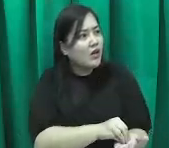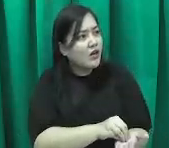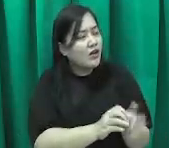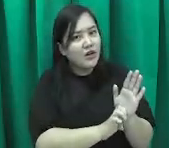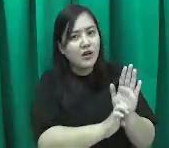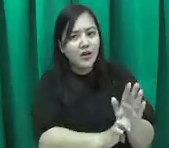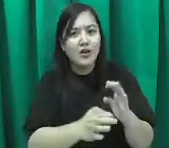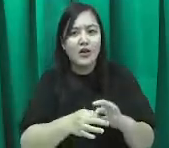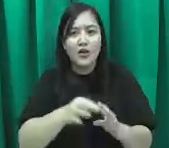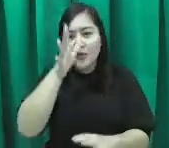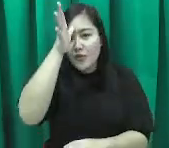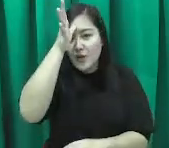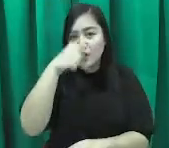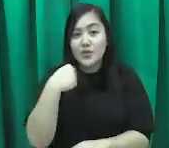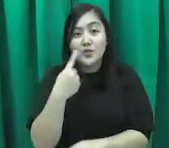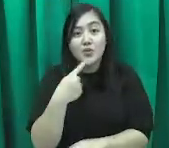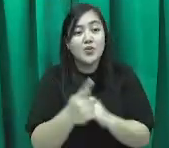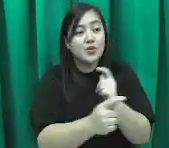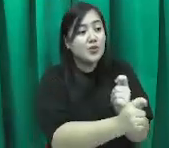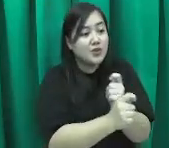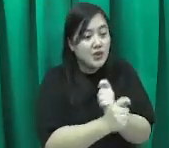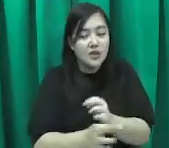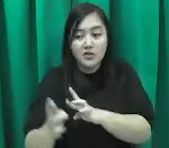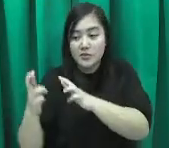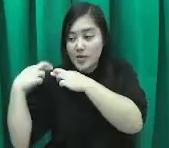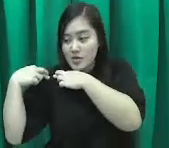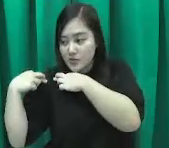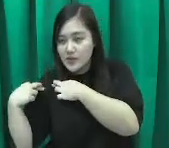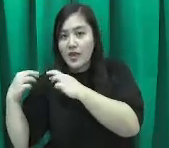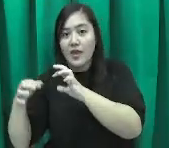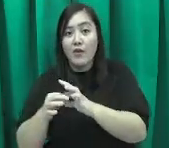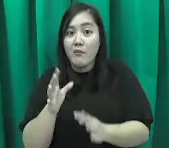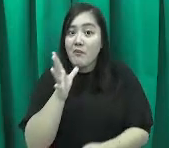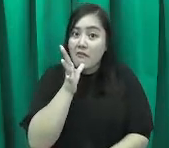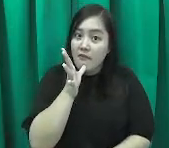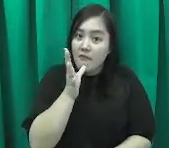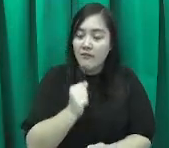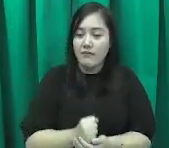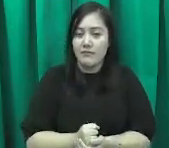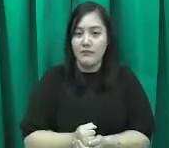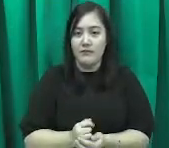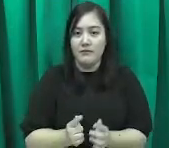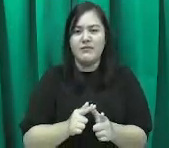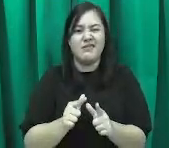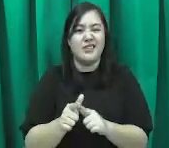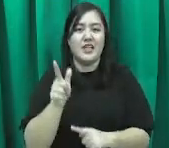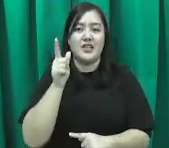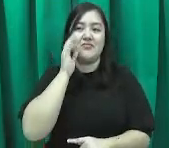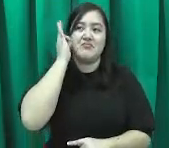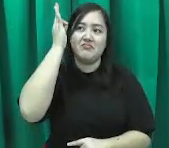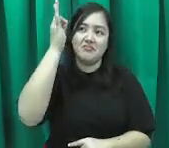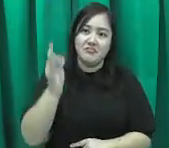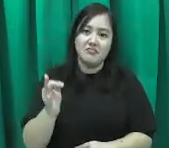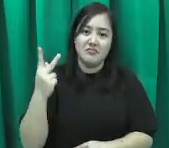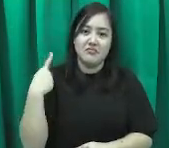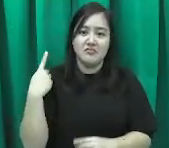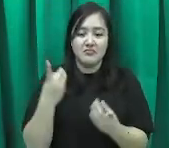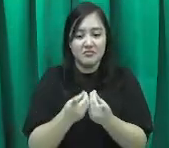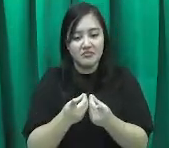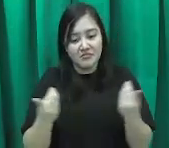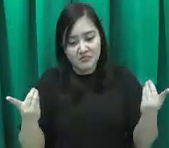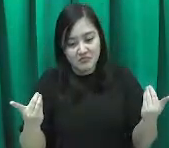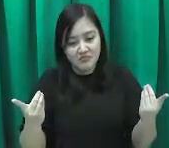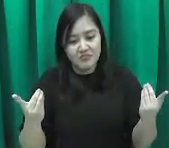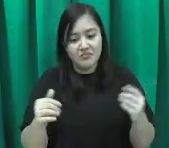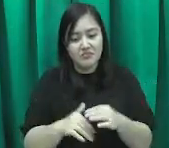papalugi. Yeah. Yun ang mangyayari. Yun yung magiging division. Yun yung magiging cause ng division sa